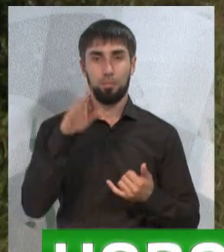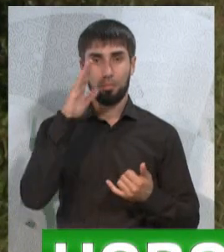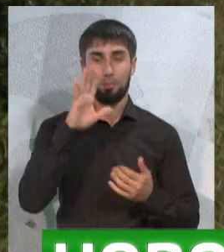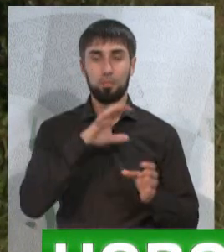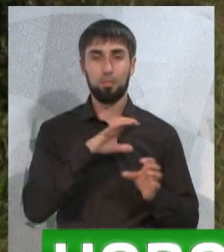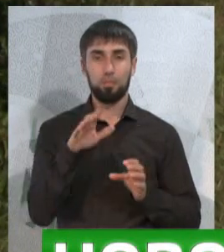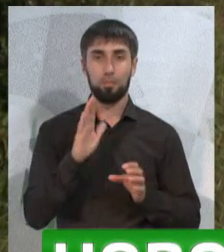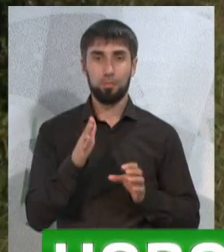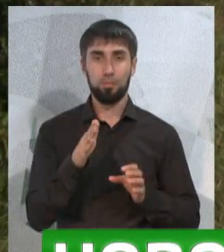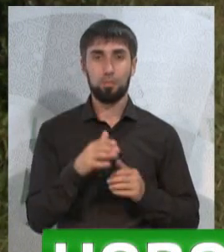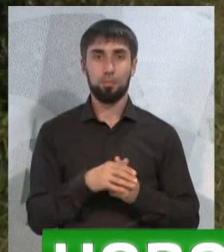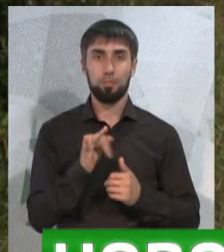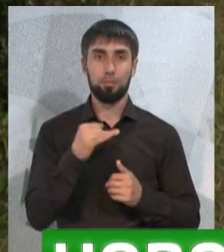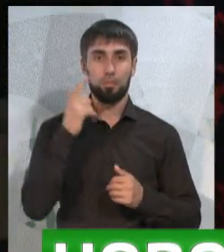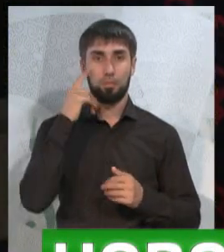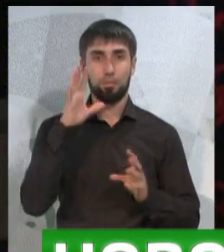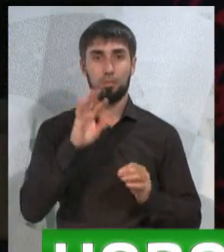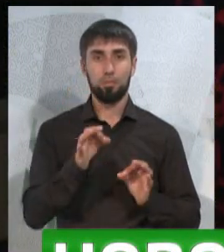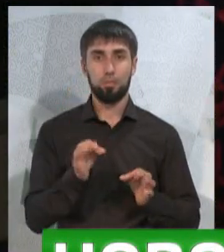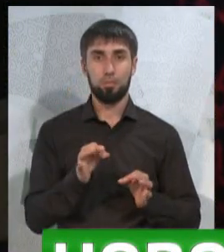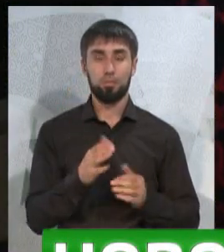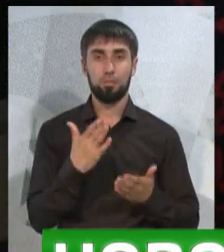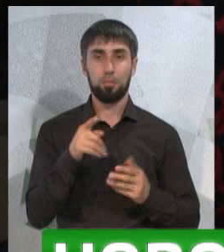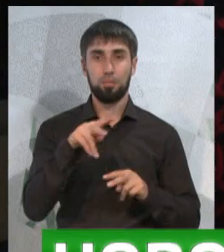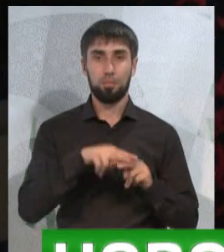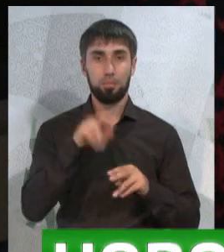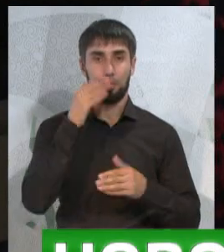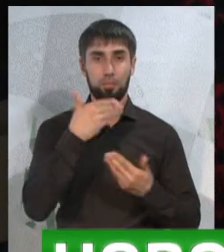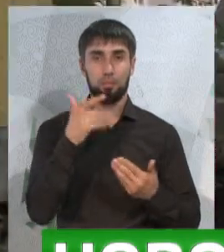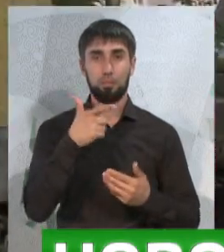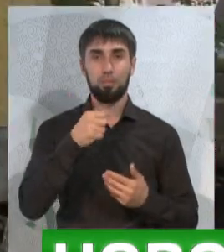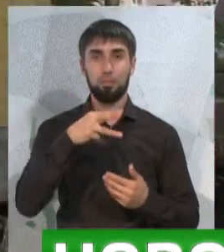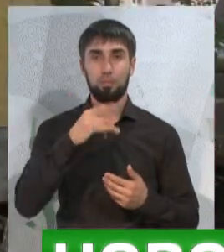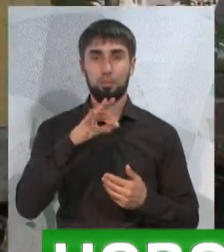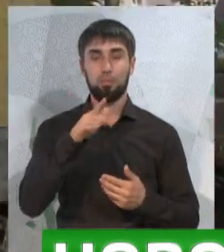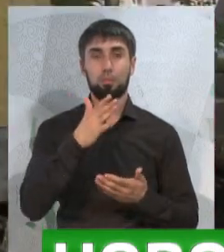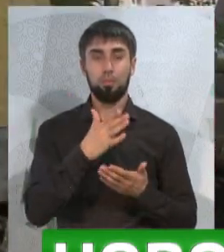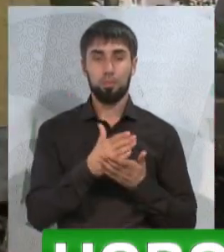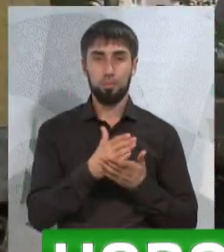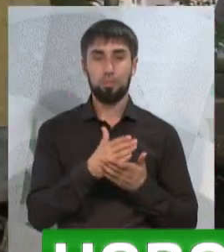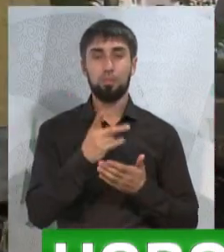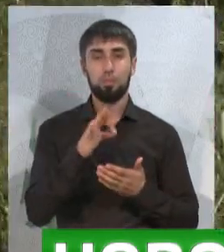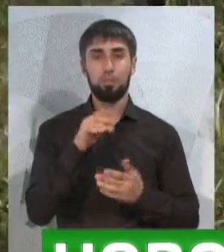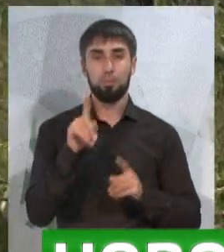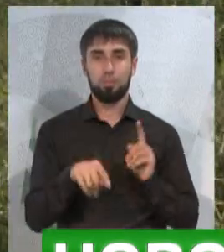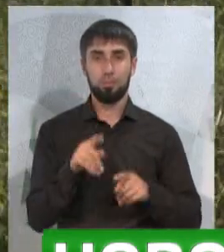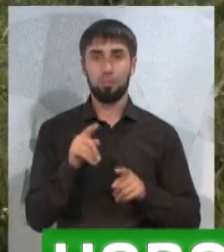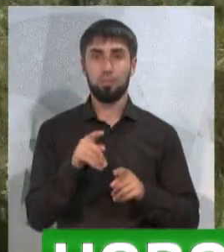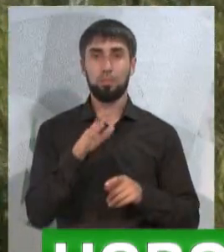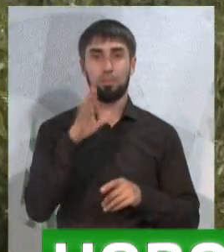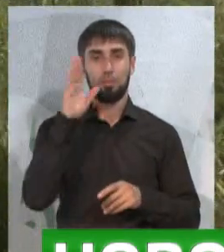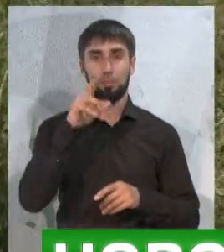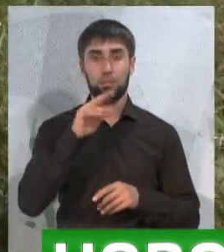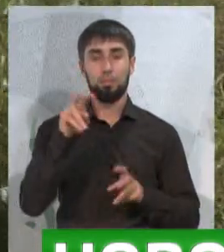воду, и я думаю, все наладится. Если здесь воды нет, то в Гамурзиево она идет, правда, с перебоями. Сейчас в водоканале